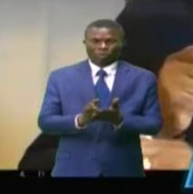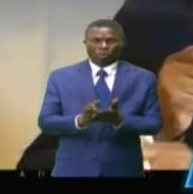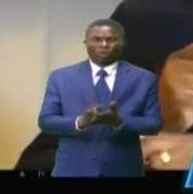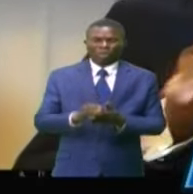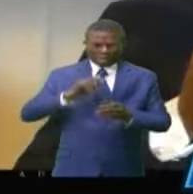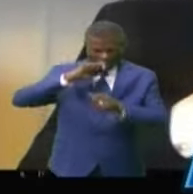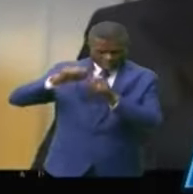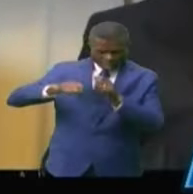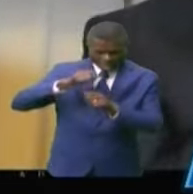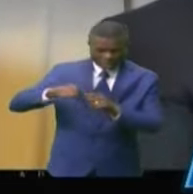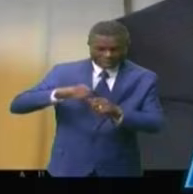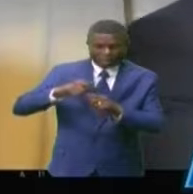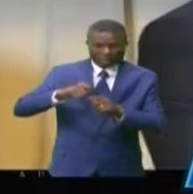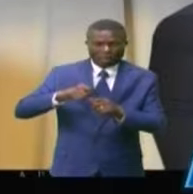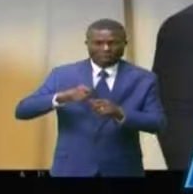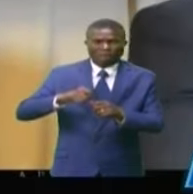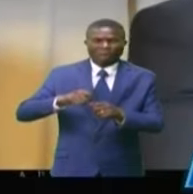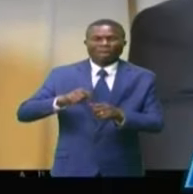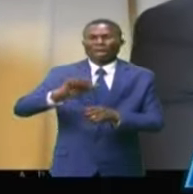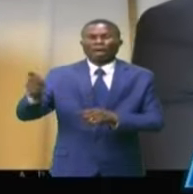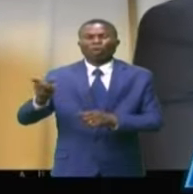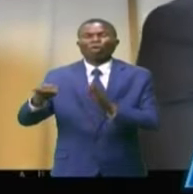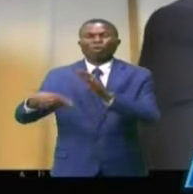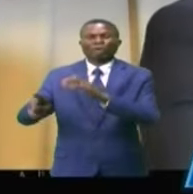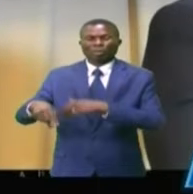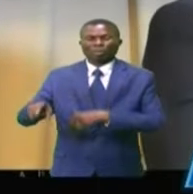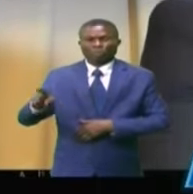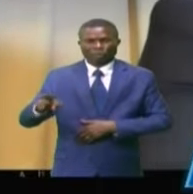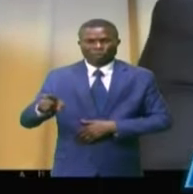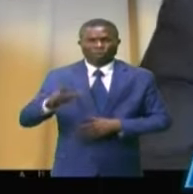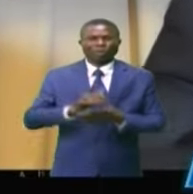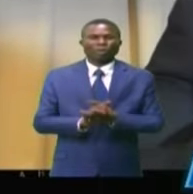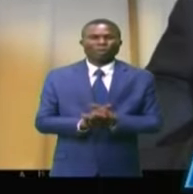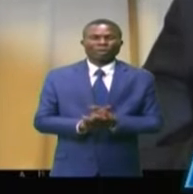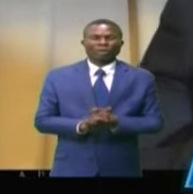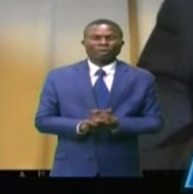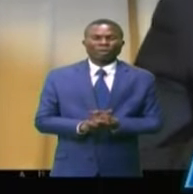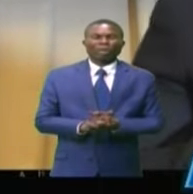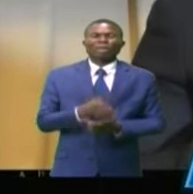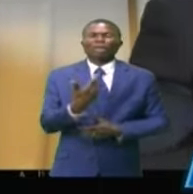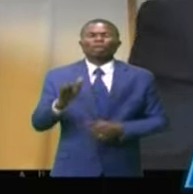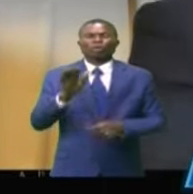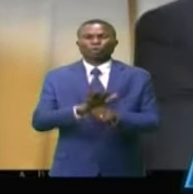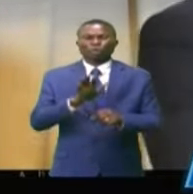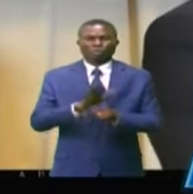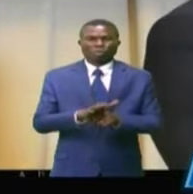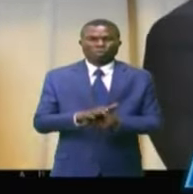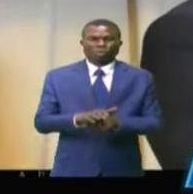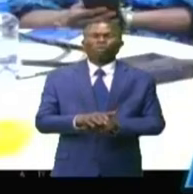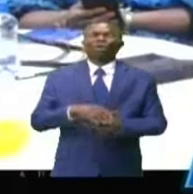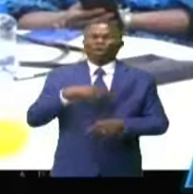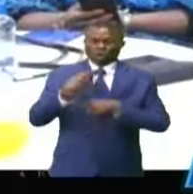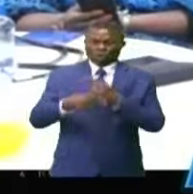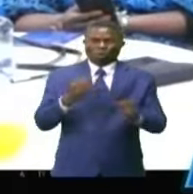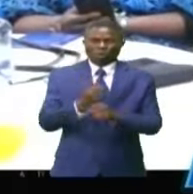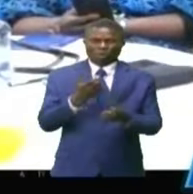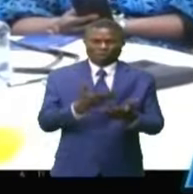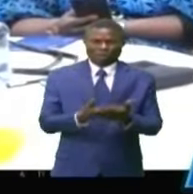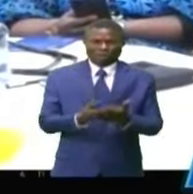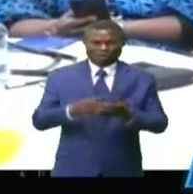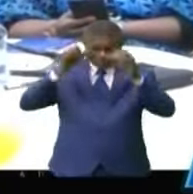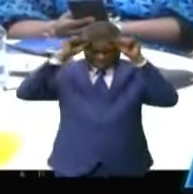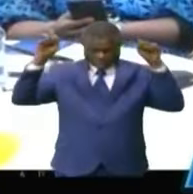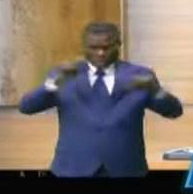laboratoires qui habitent dans les autres provinces, nous avons le code de géologie qui va être implémenté en Bougimane. Le président du